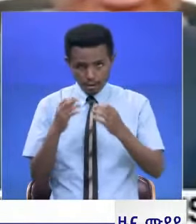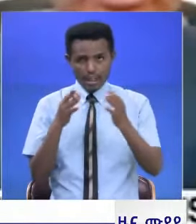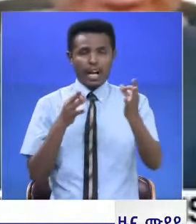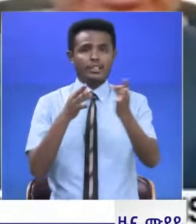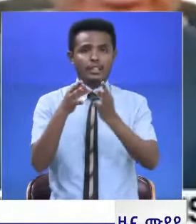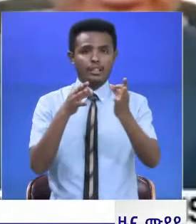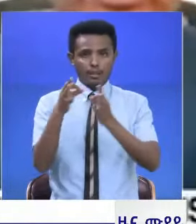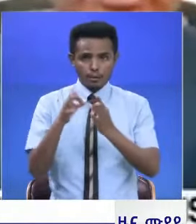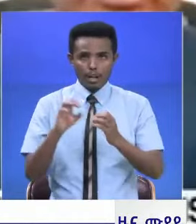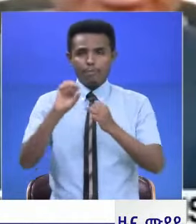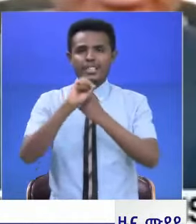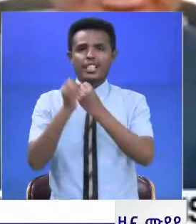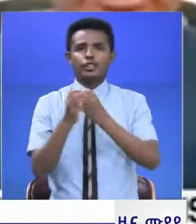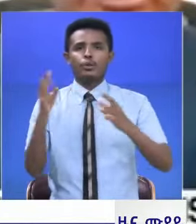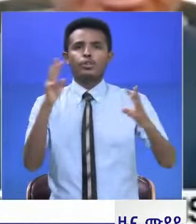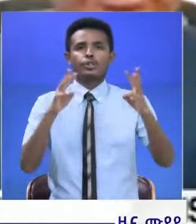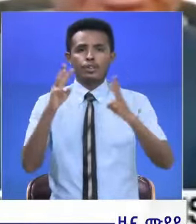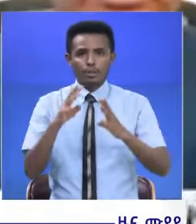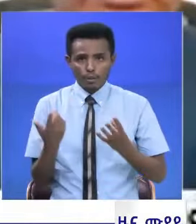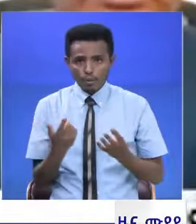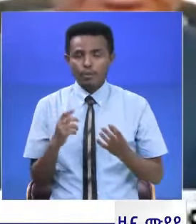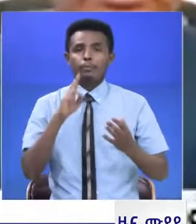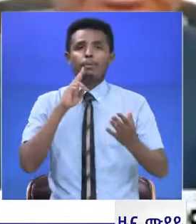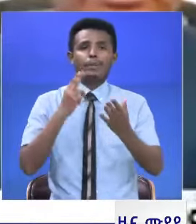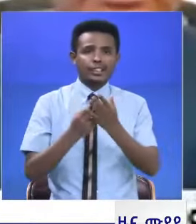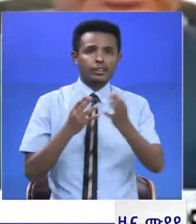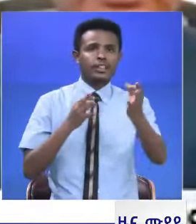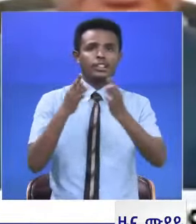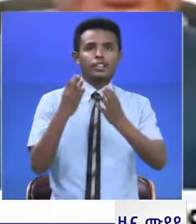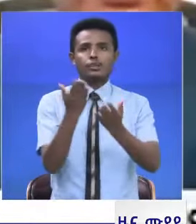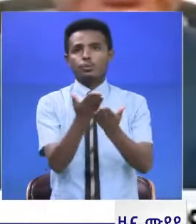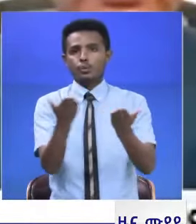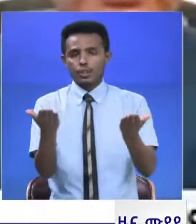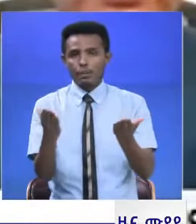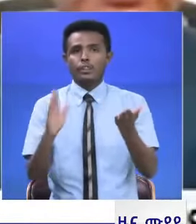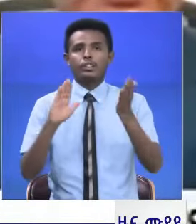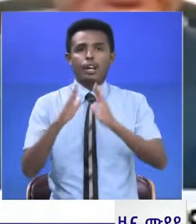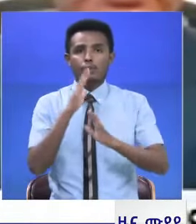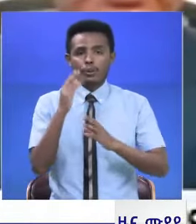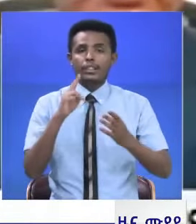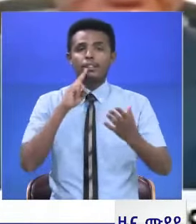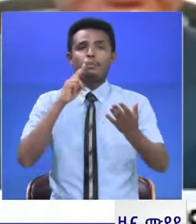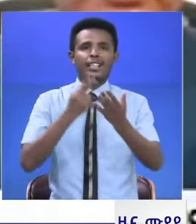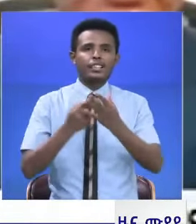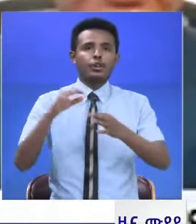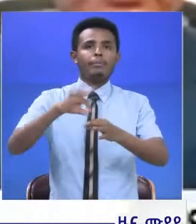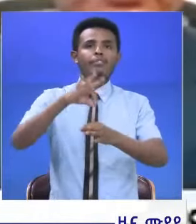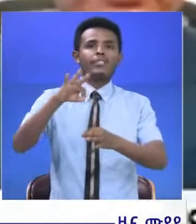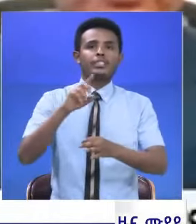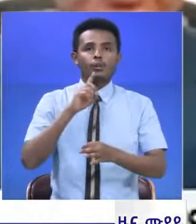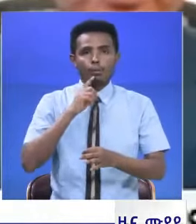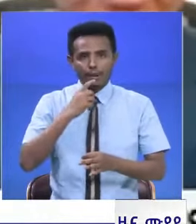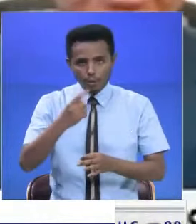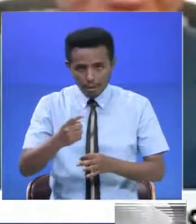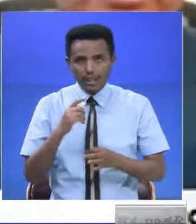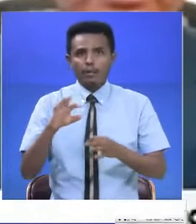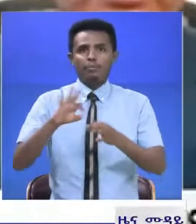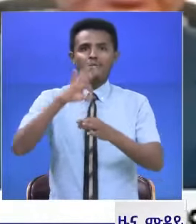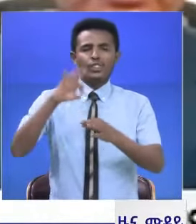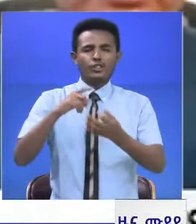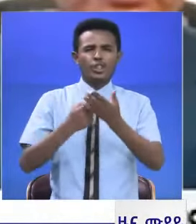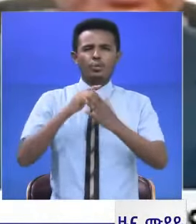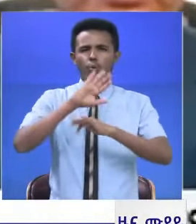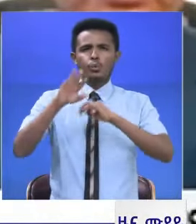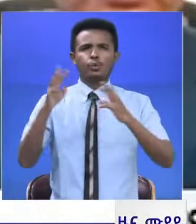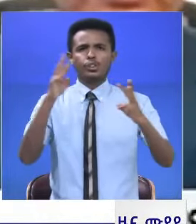አስረድቷል። መሰረታዊ ችግሩ በዘገባው የተጠቀሱ ጉዳዮች ሳይሆኑ የዘገባው መንፈስ ነው ብሏል። መንፈሱም ለዚህ ሁሉ